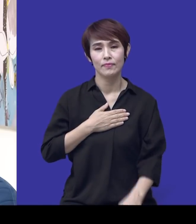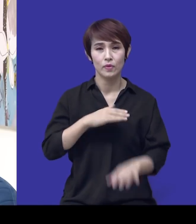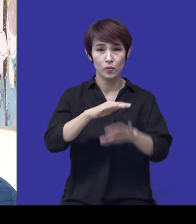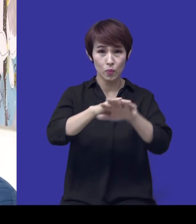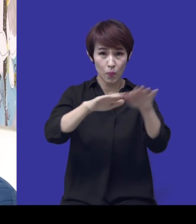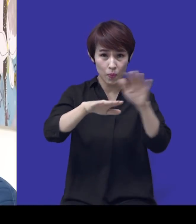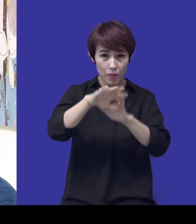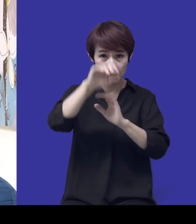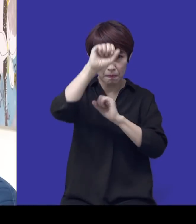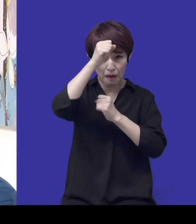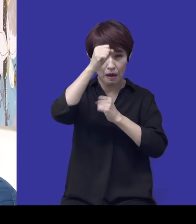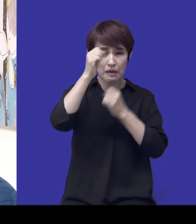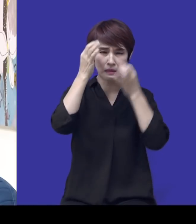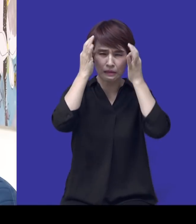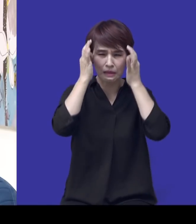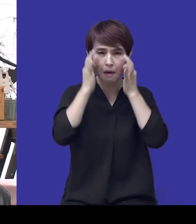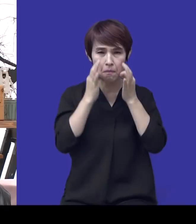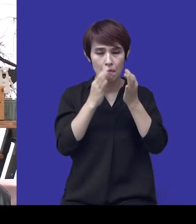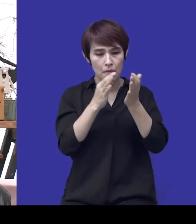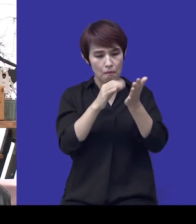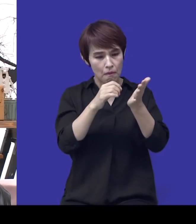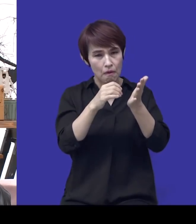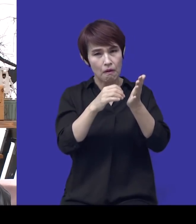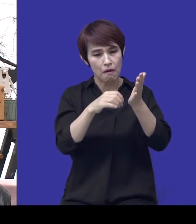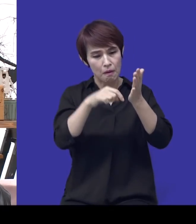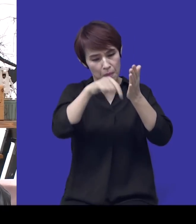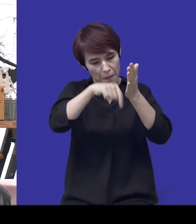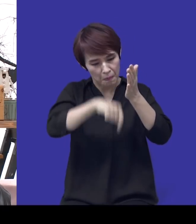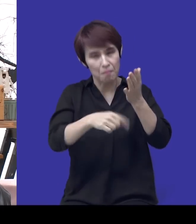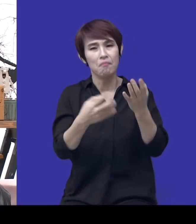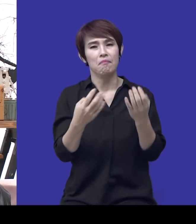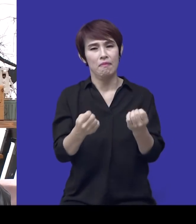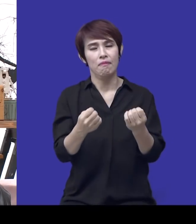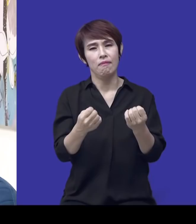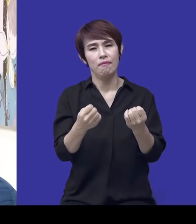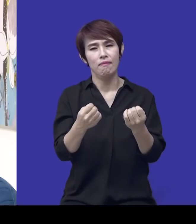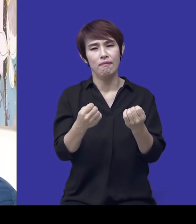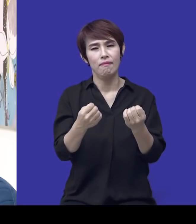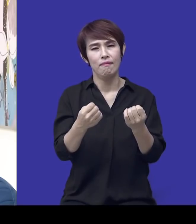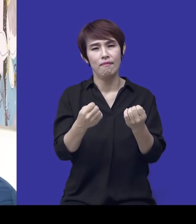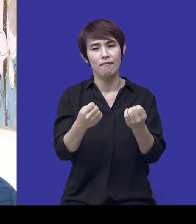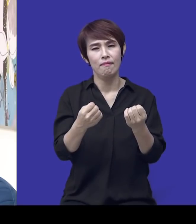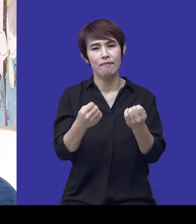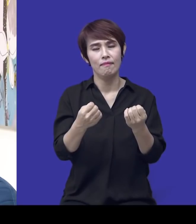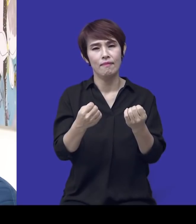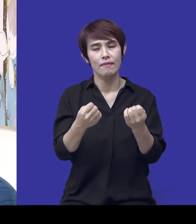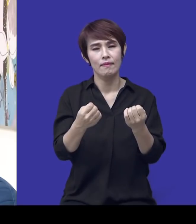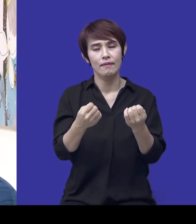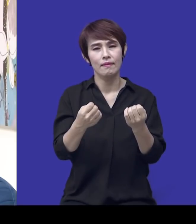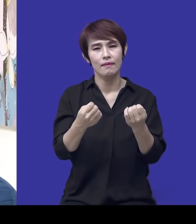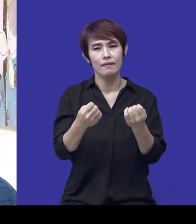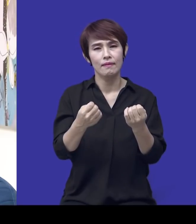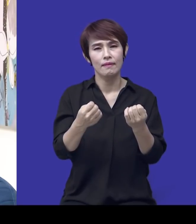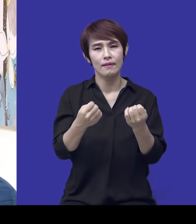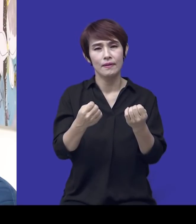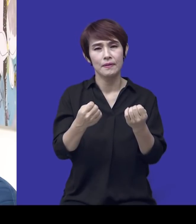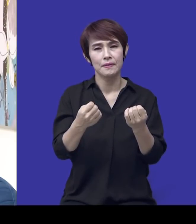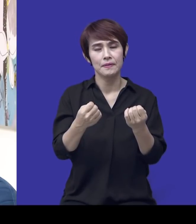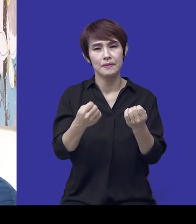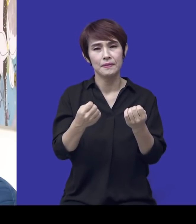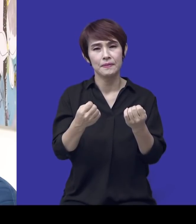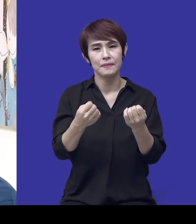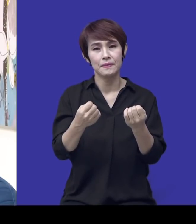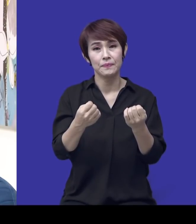손과 발에 땀이 많이 나는 수족 다한증이 수족 다한증. 있었어요. 예. 지금 생각해 보면은 저는